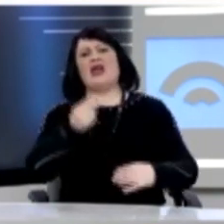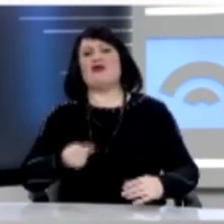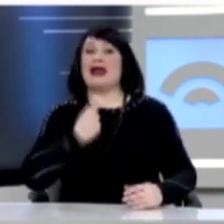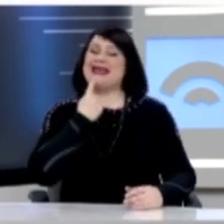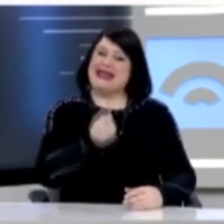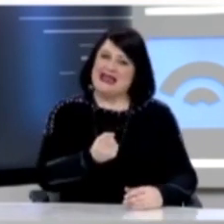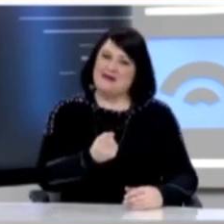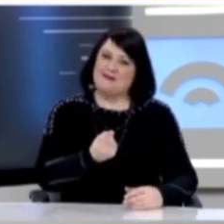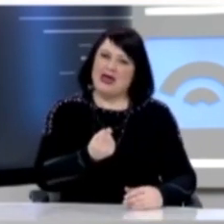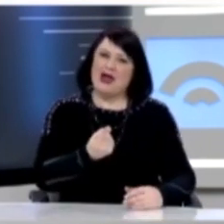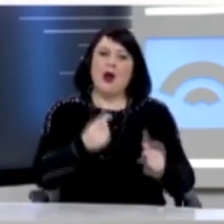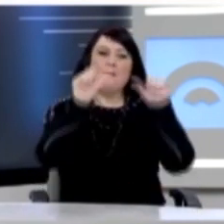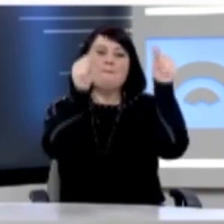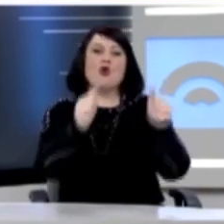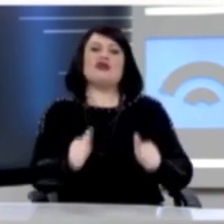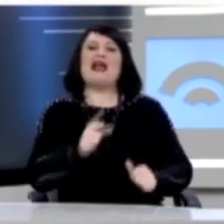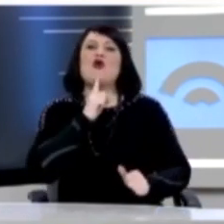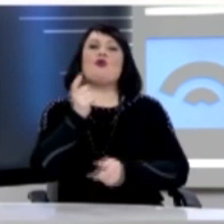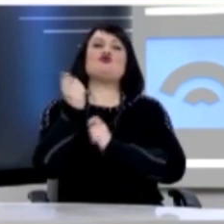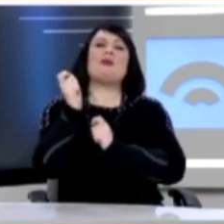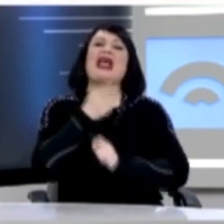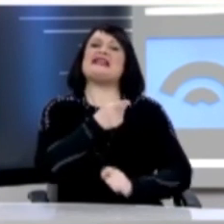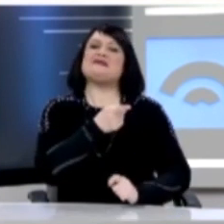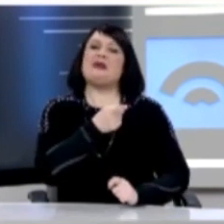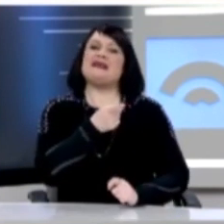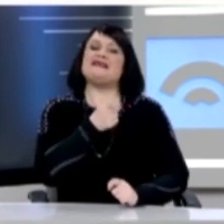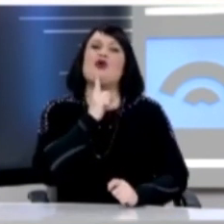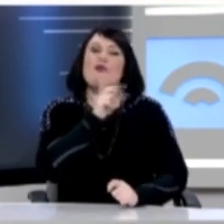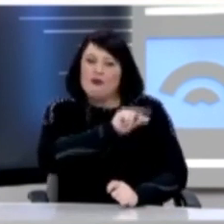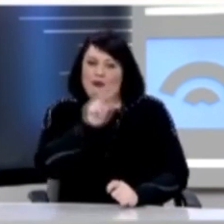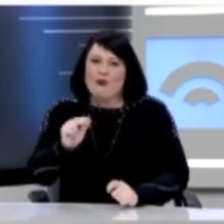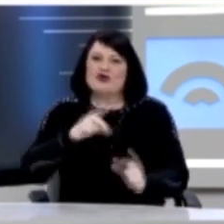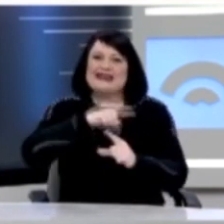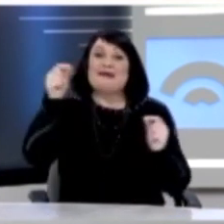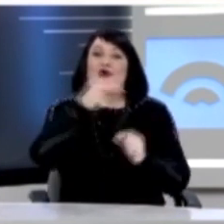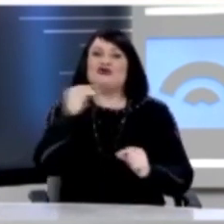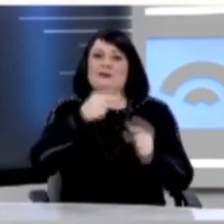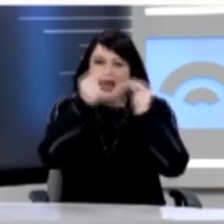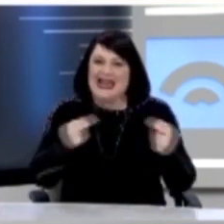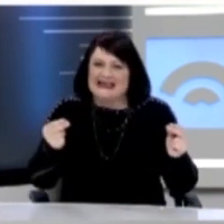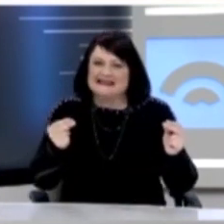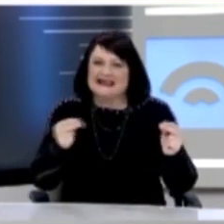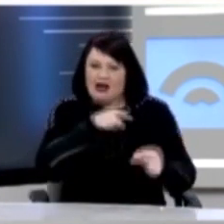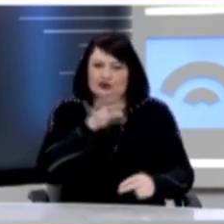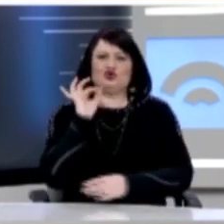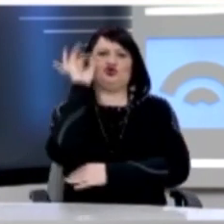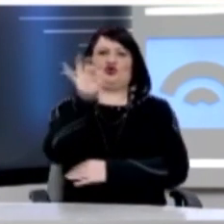μοντέλο πρεσπών στη διευθέτηση του Κυπριακού η κυβέρνηση ΣΥΡΙΖΑ σε αυτό